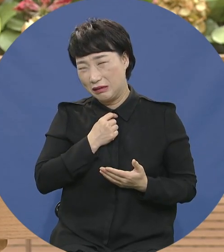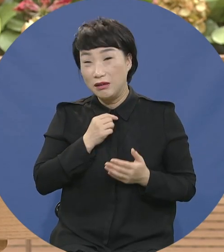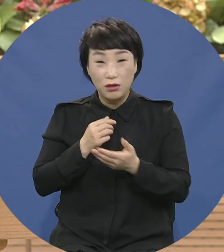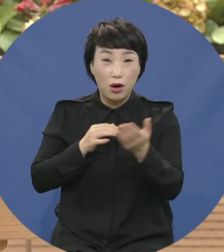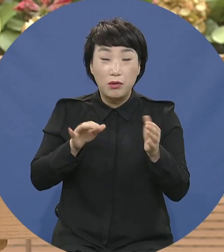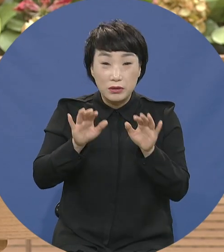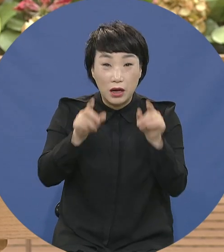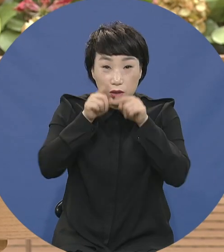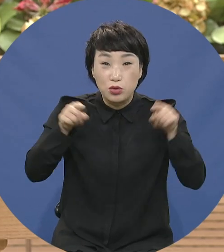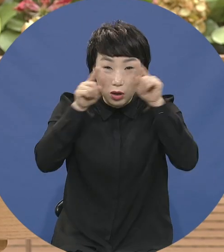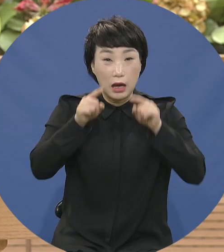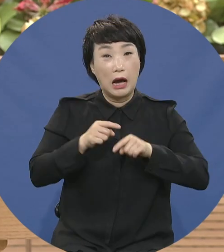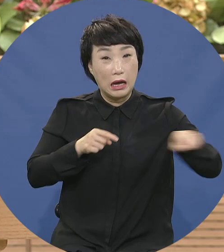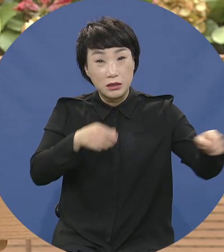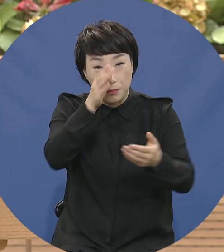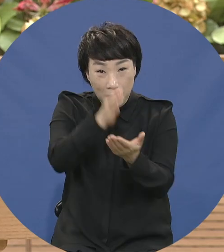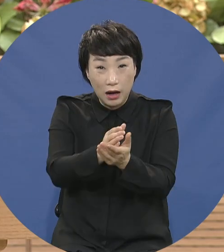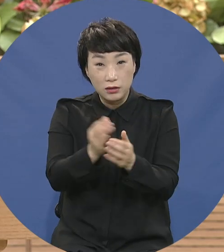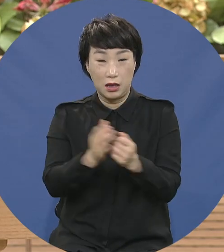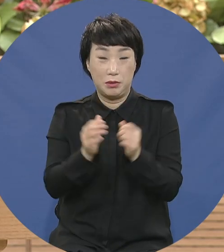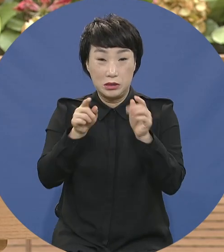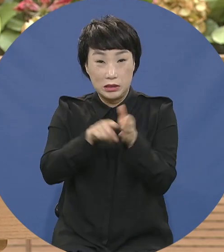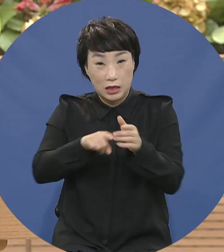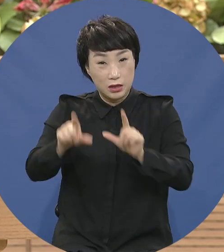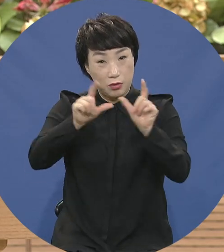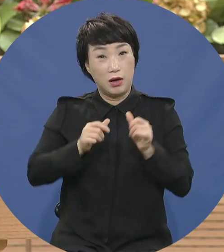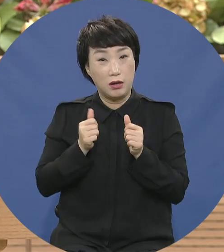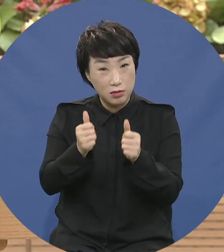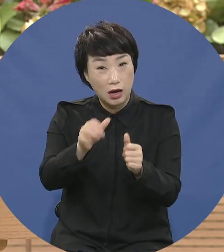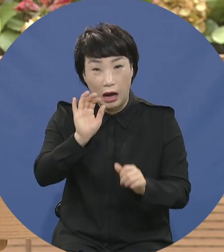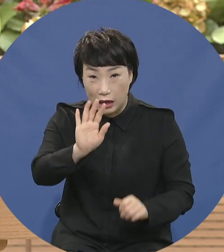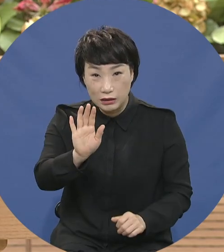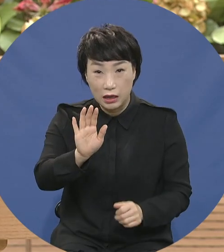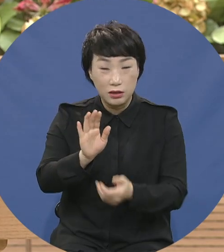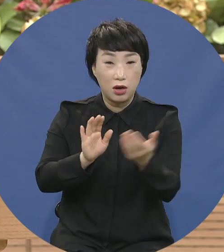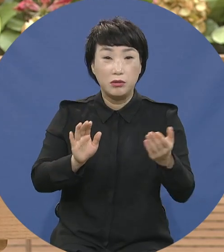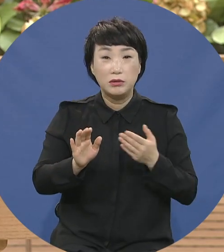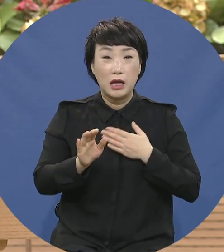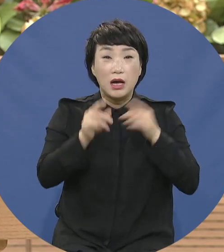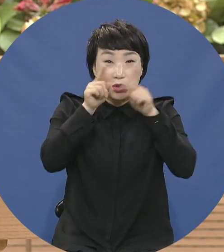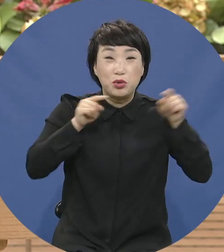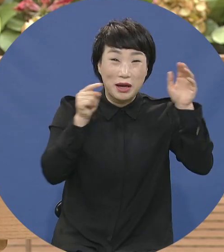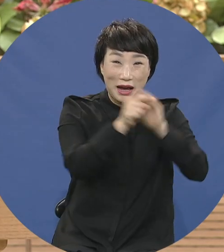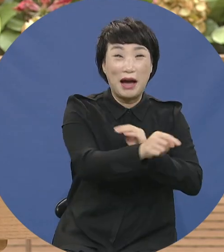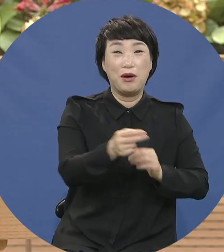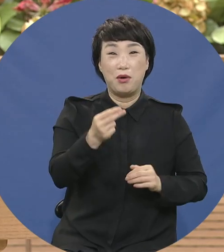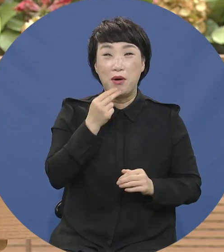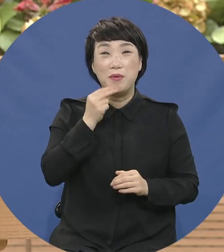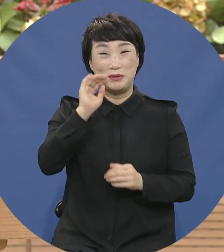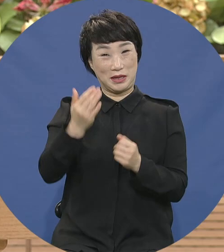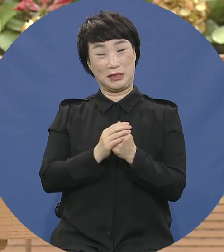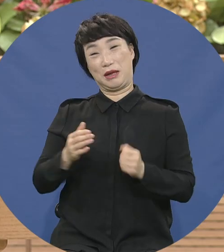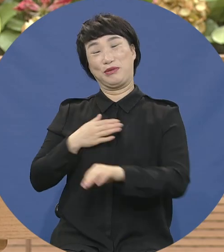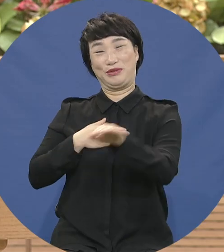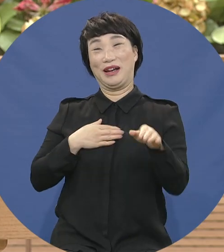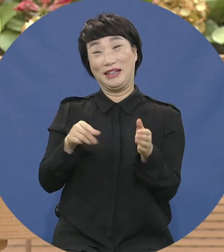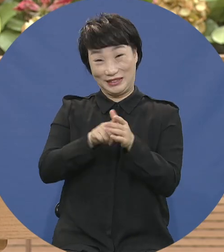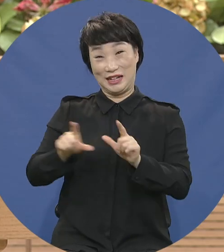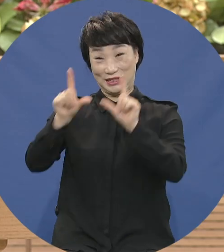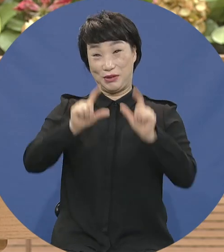지옥은 가지 말아야지 해서 신앙생활 하는 게 아니야. 지옥을 안 간 사람이 됐기 때문에 신앙생활하는